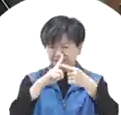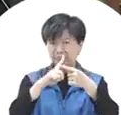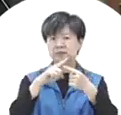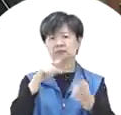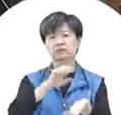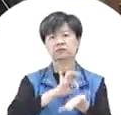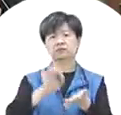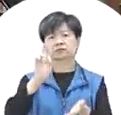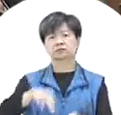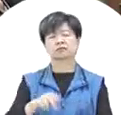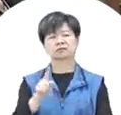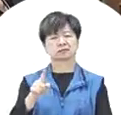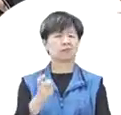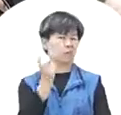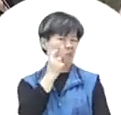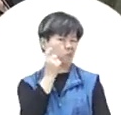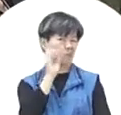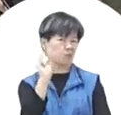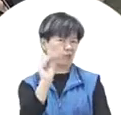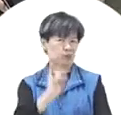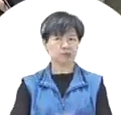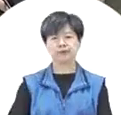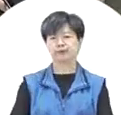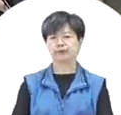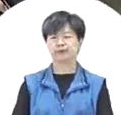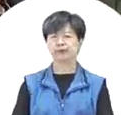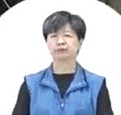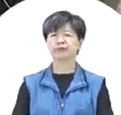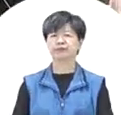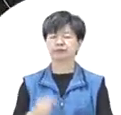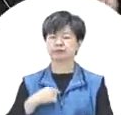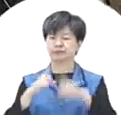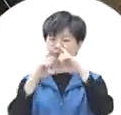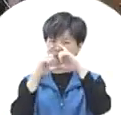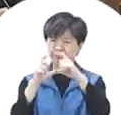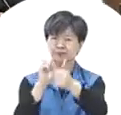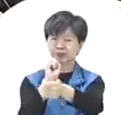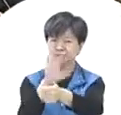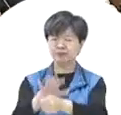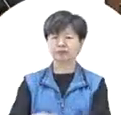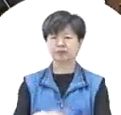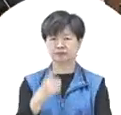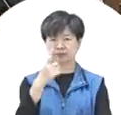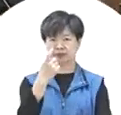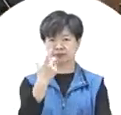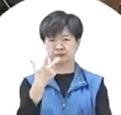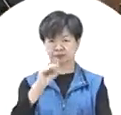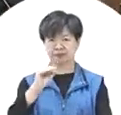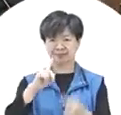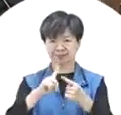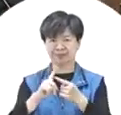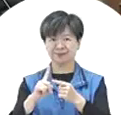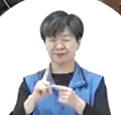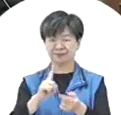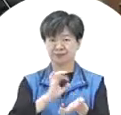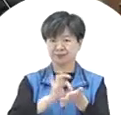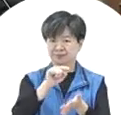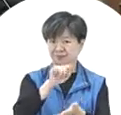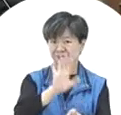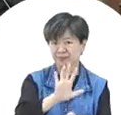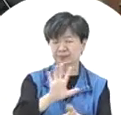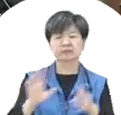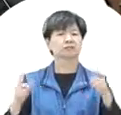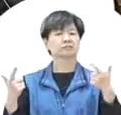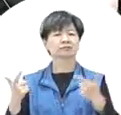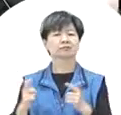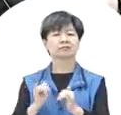说大话的政策。 确实我跟议员做一个回应，不是说17万人使用，因为在这里面的所有相关